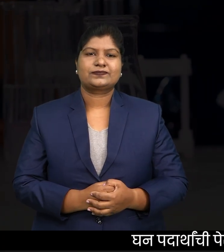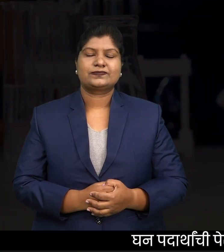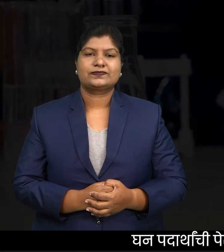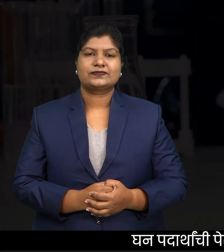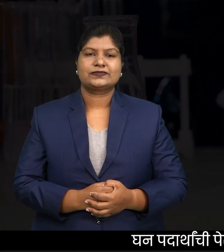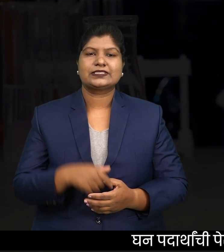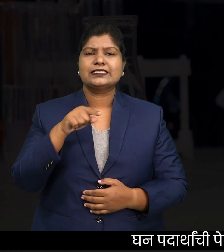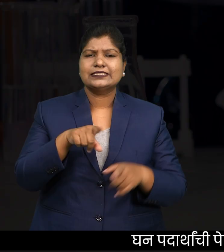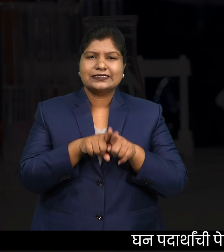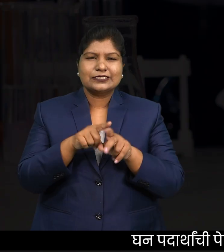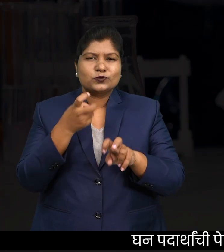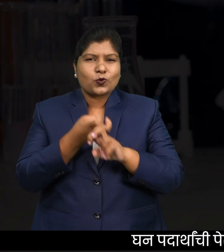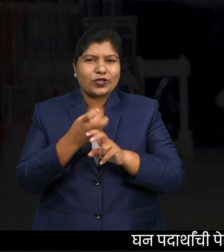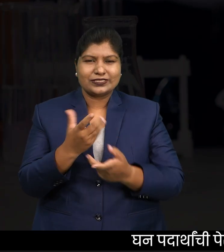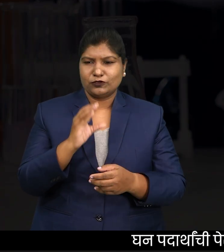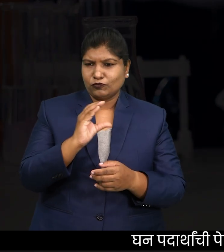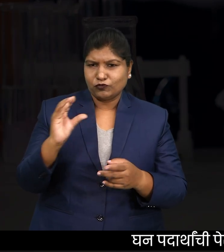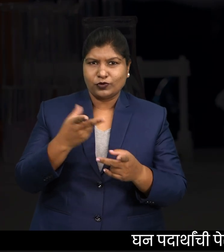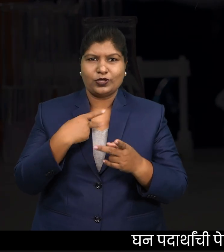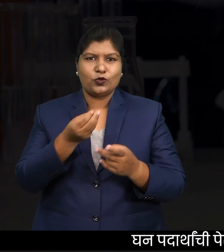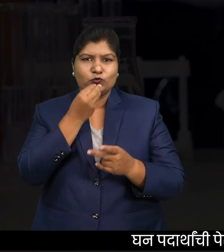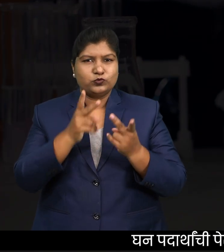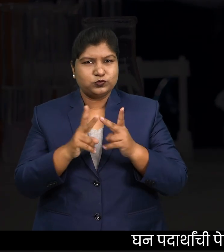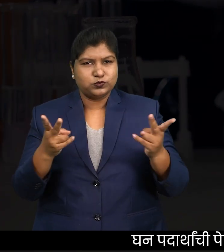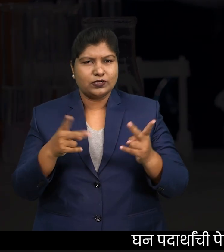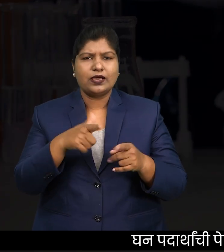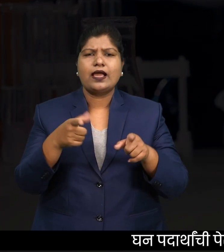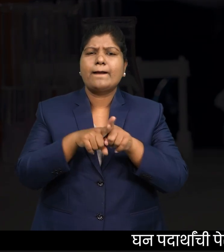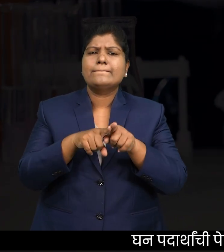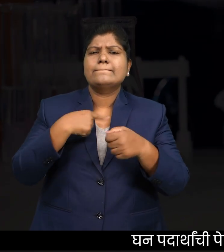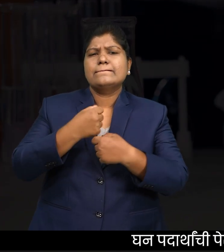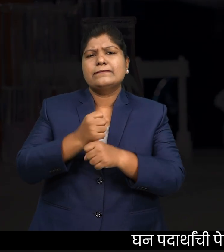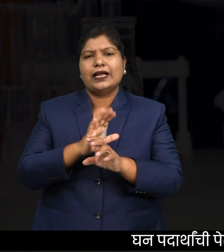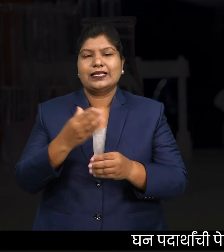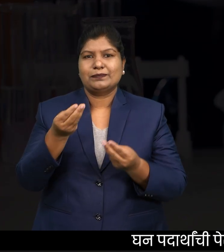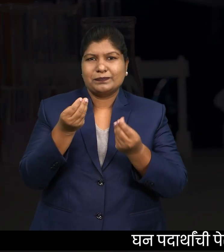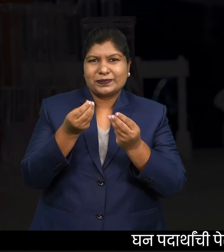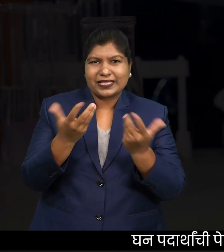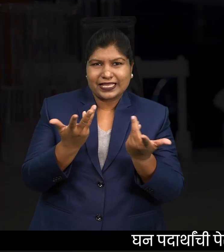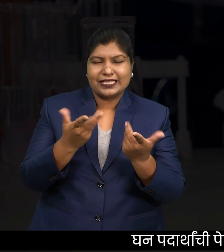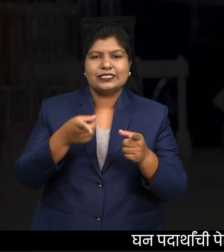घन पदार्थांची पेस्ट, लगदा किंवा पावडर बनवता येते.